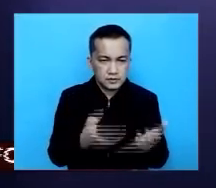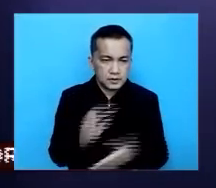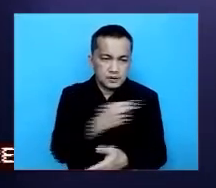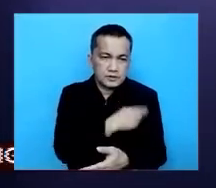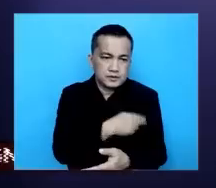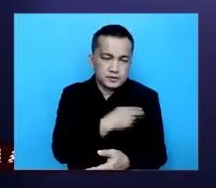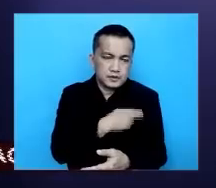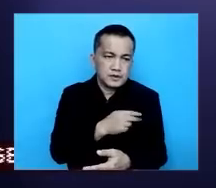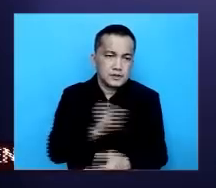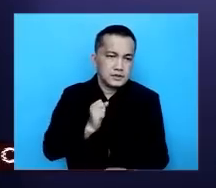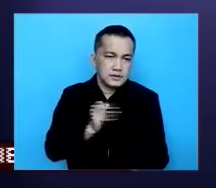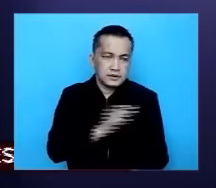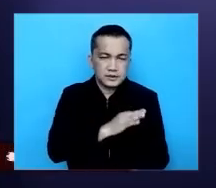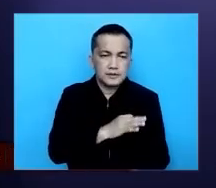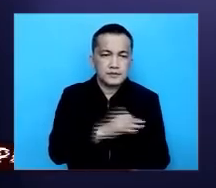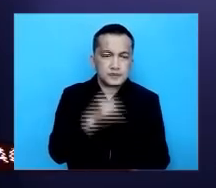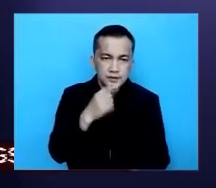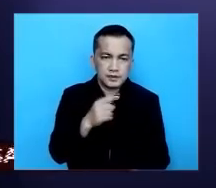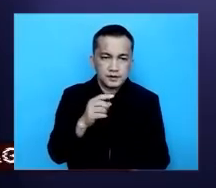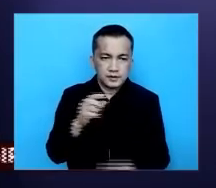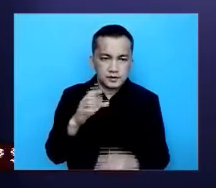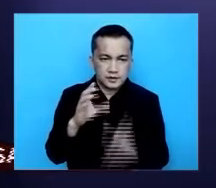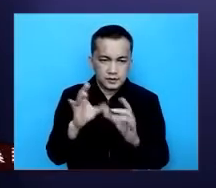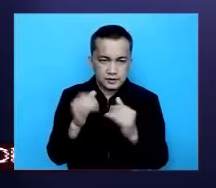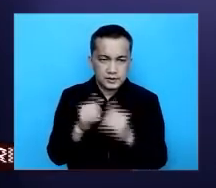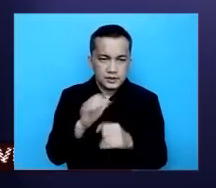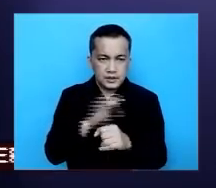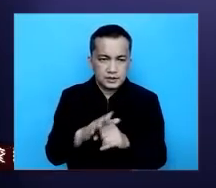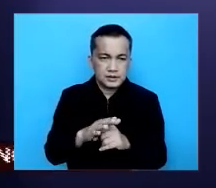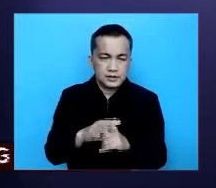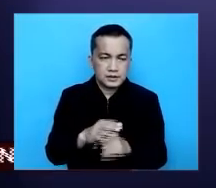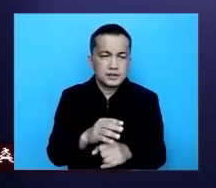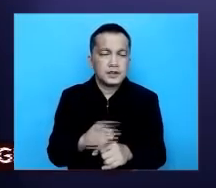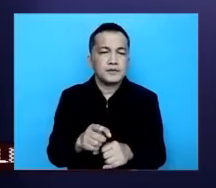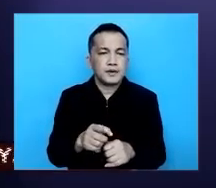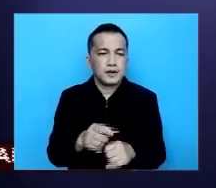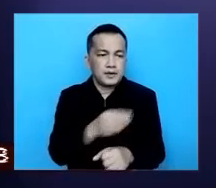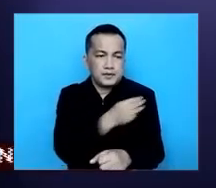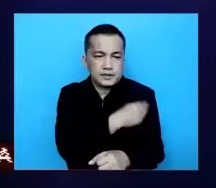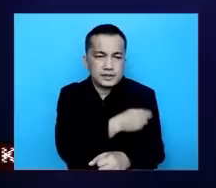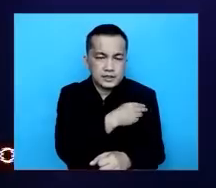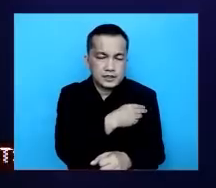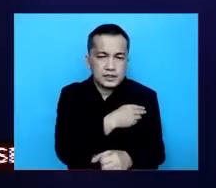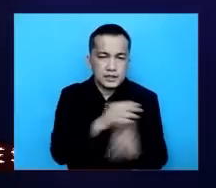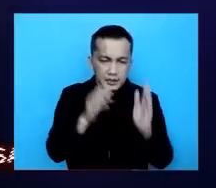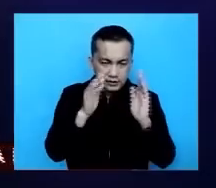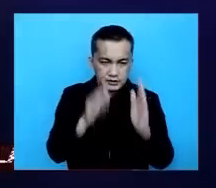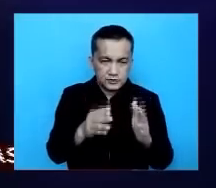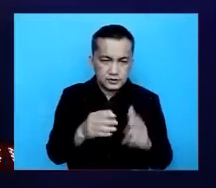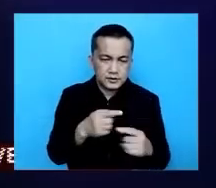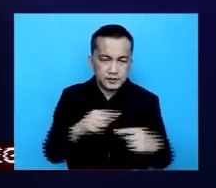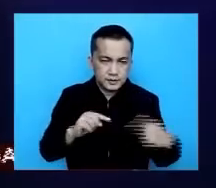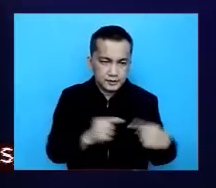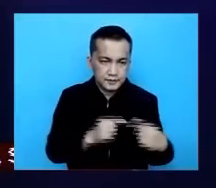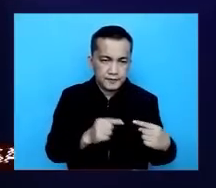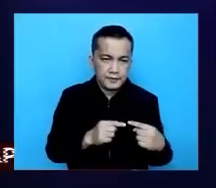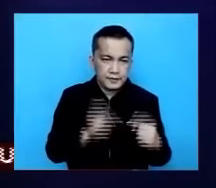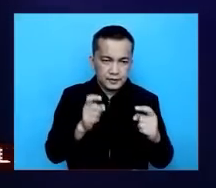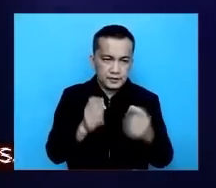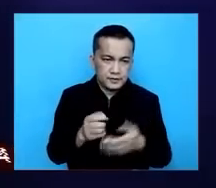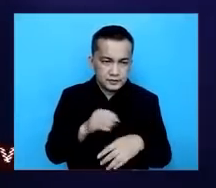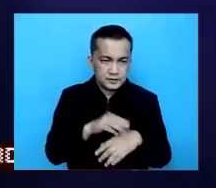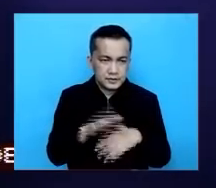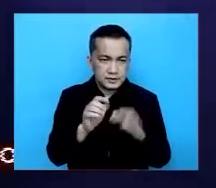kanilang crew. Titiyak naman ang kumpanya na sapat ang medical attention na ibinibigay sa mga sugatan. Agad din sila nagpadala ng team